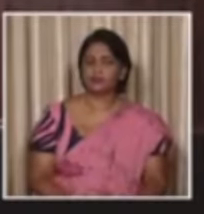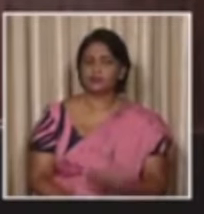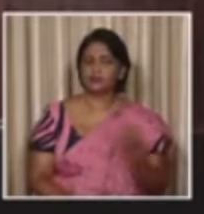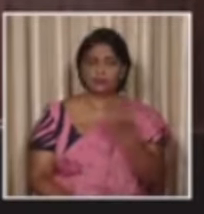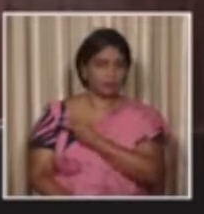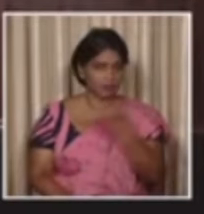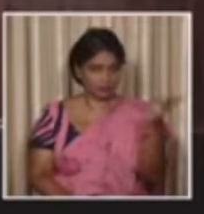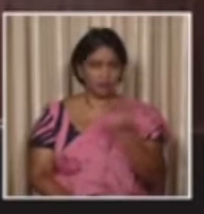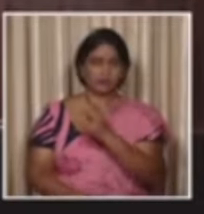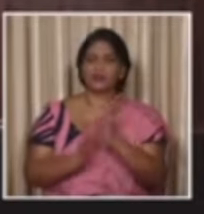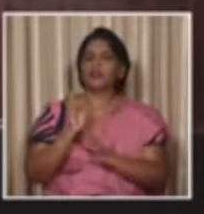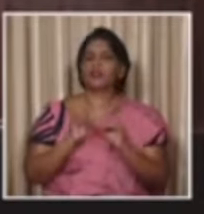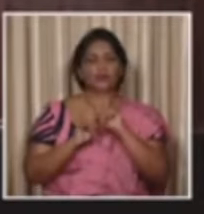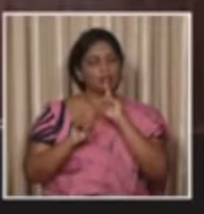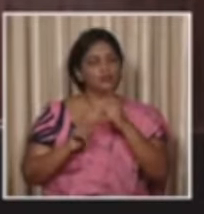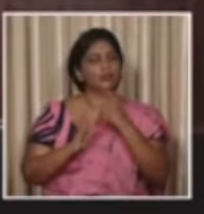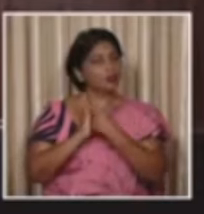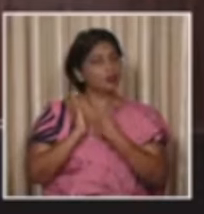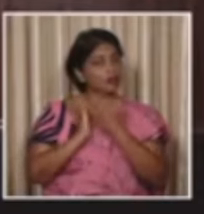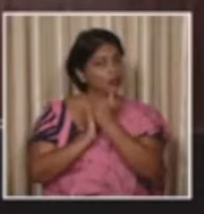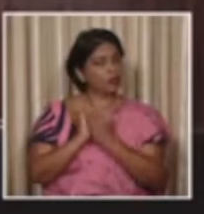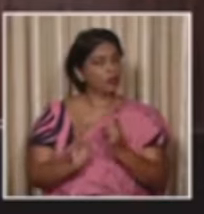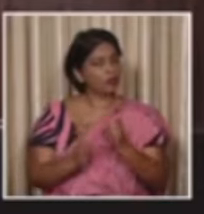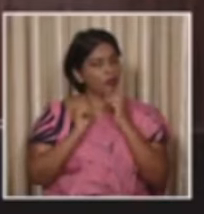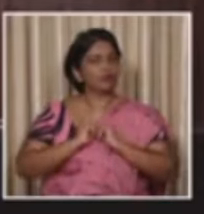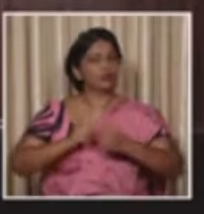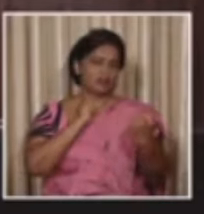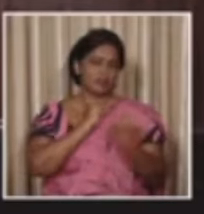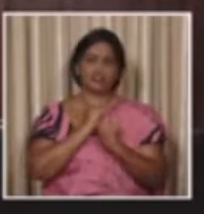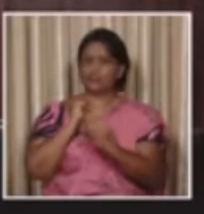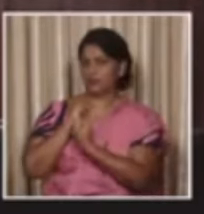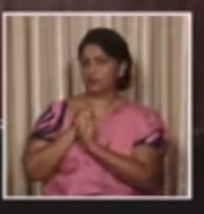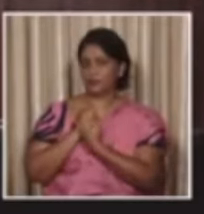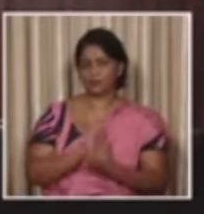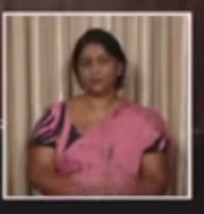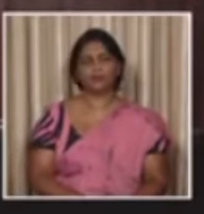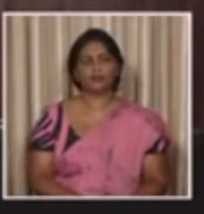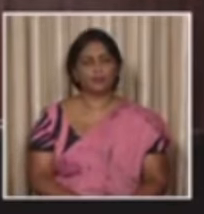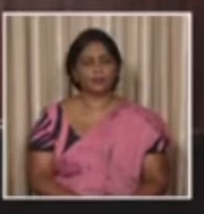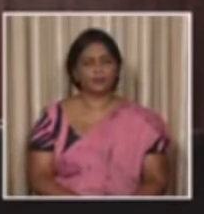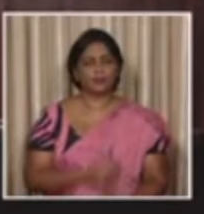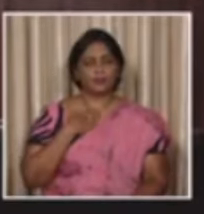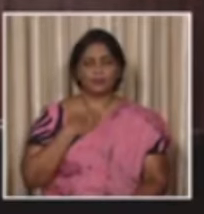ගරු මන්ත්‍රීතුමාලගේ ඉල්ලා සිටින් සභාවේ න්‍යාය පත්‍රය කටයුතු කරන අවශ්‍ය සහයෝගය ලබා දෙන්න.